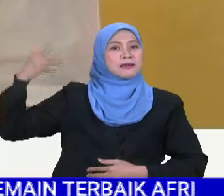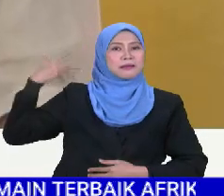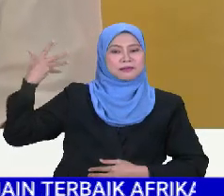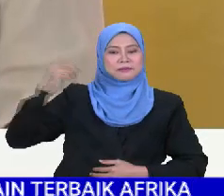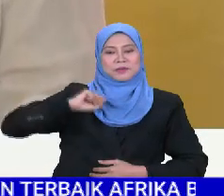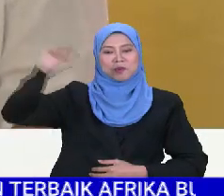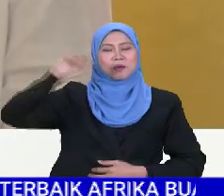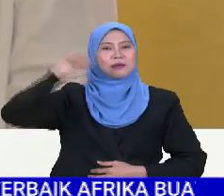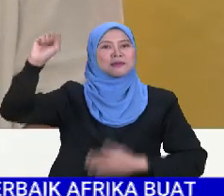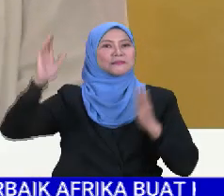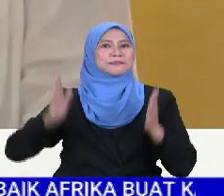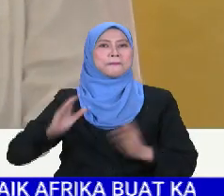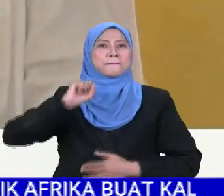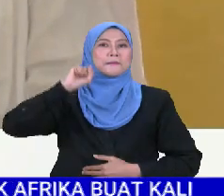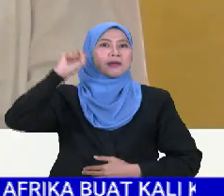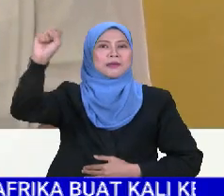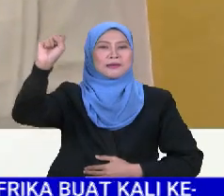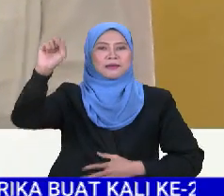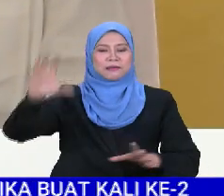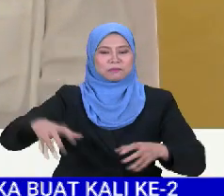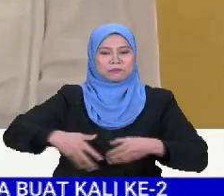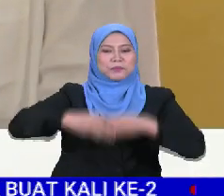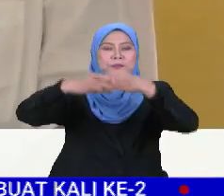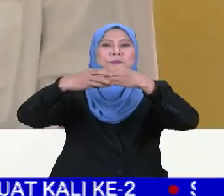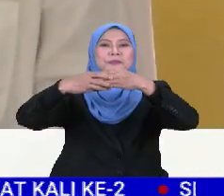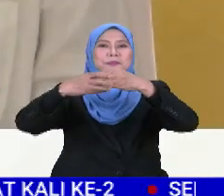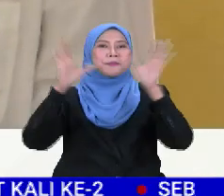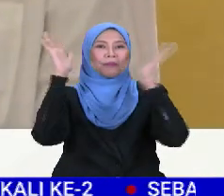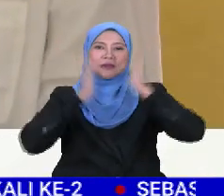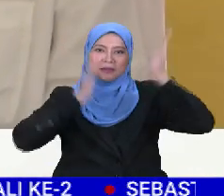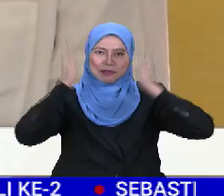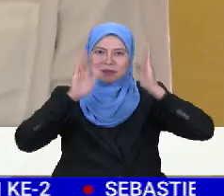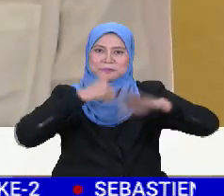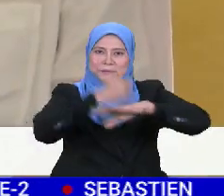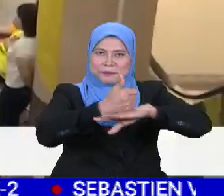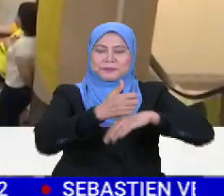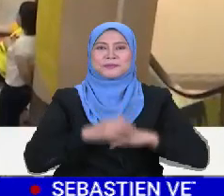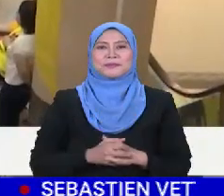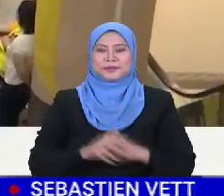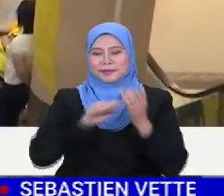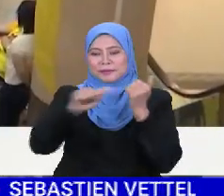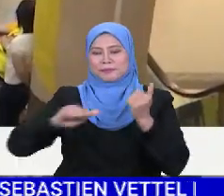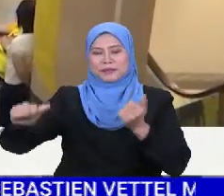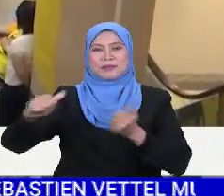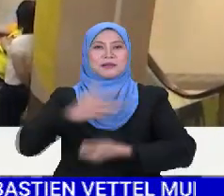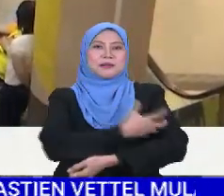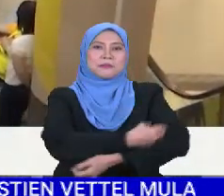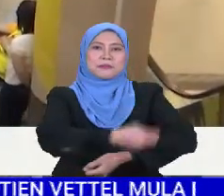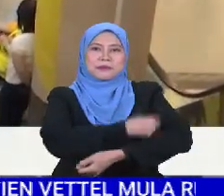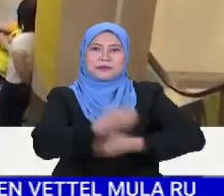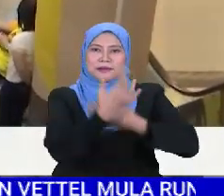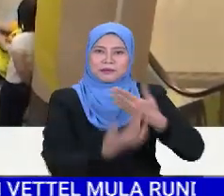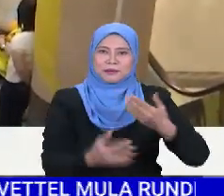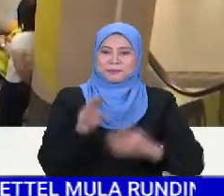perjuangan terhadap kemerdekaan sehingga terbentuknya Malaysia. Beliau berucap rasmikan kempen derma darah I Love Sarawak di